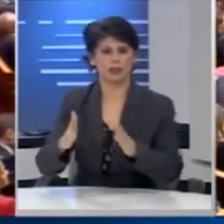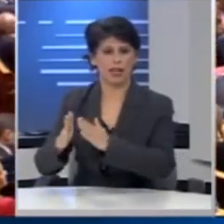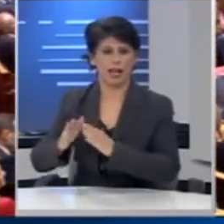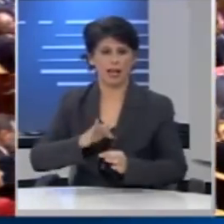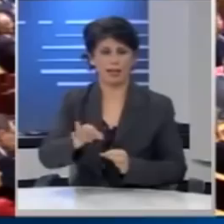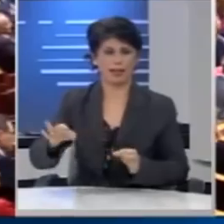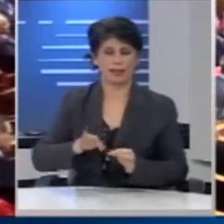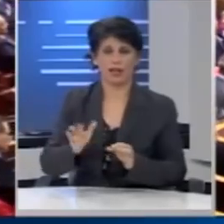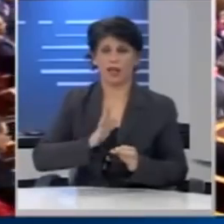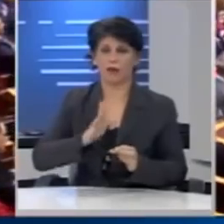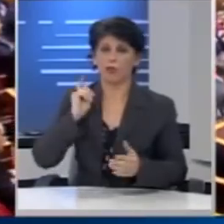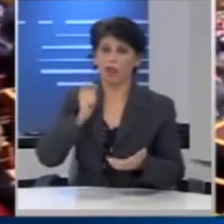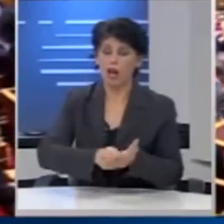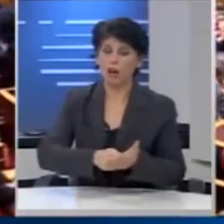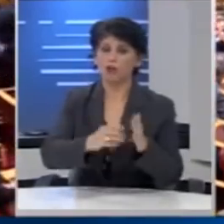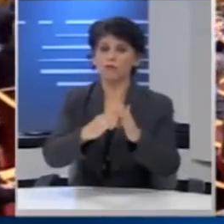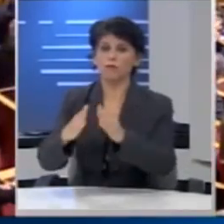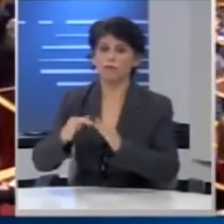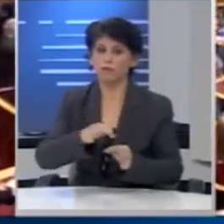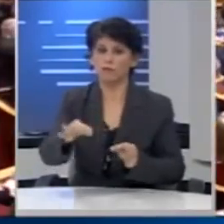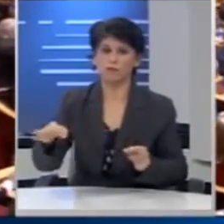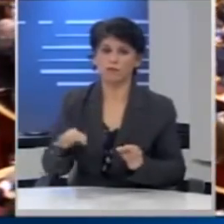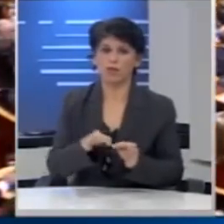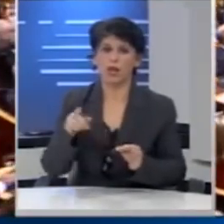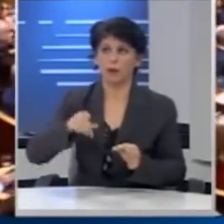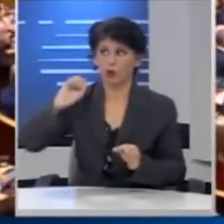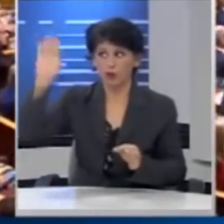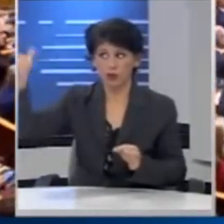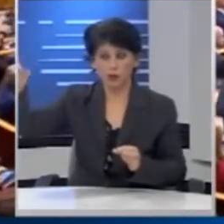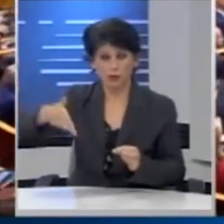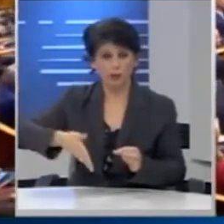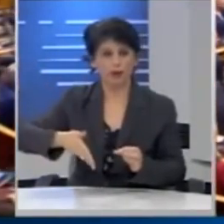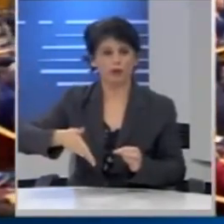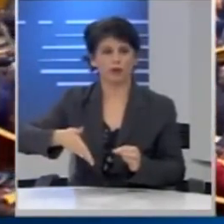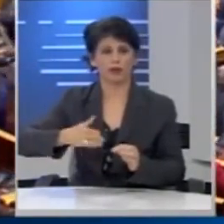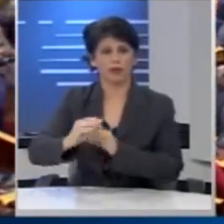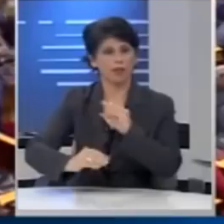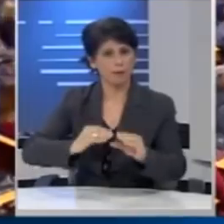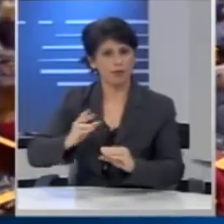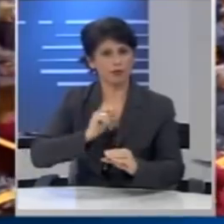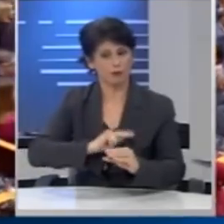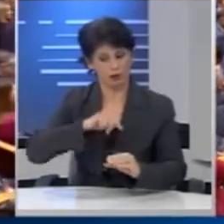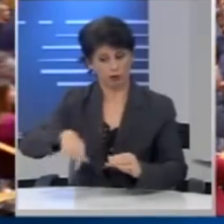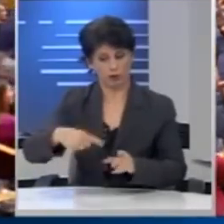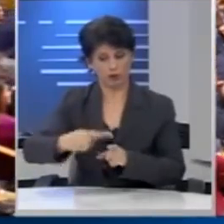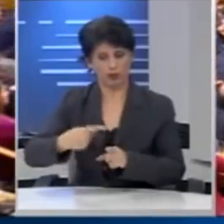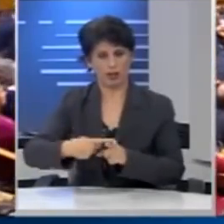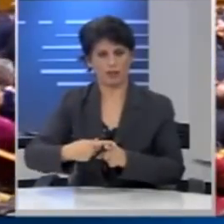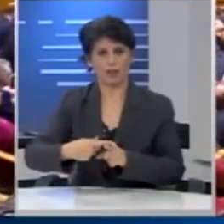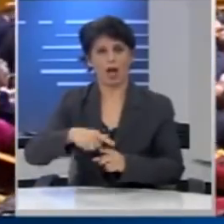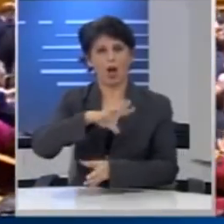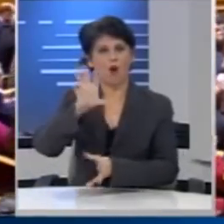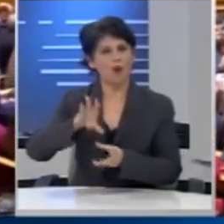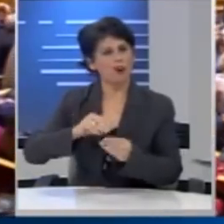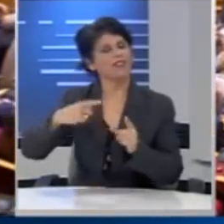ακινήτων, ανθρώπους οι οποίοι θα αγοράσουν ακίνητα από το εξωτερικό και θα επενδύσουν την περιουσία τους στην Ελλάδα. Όλα